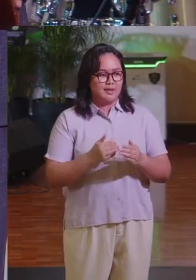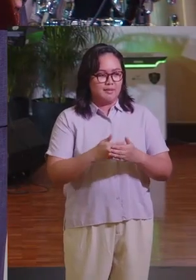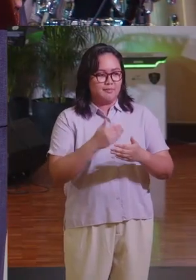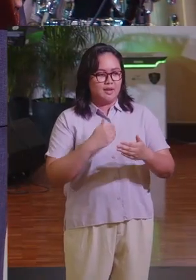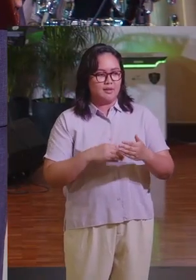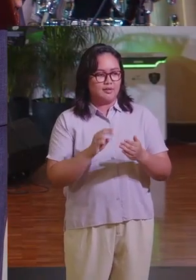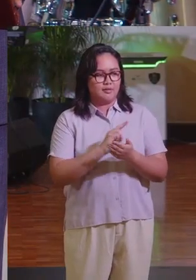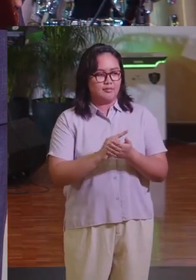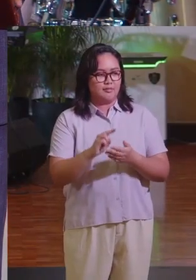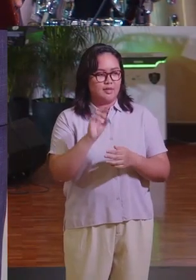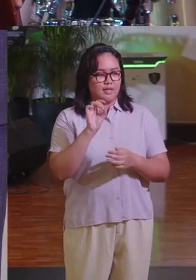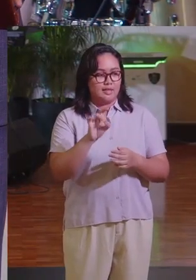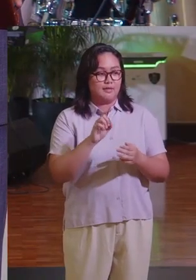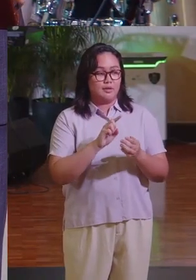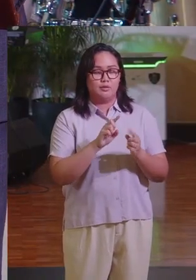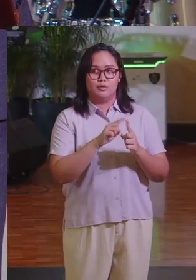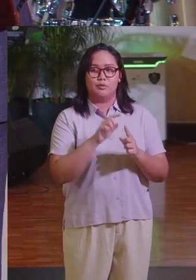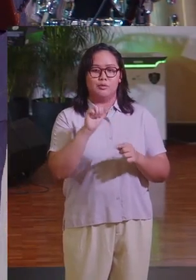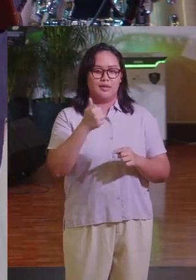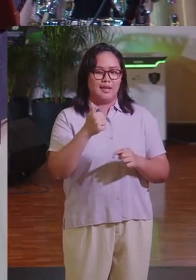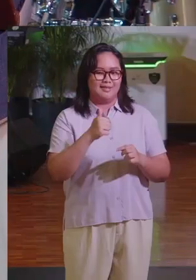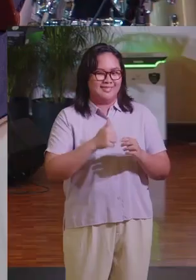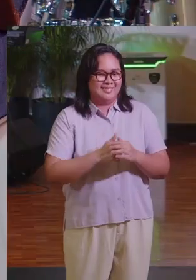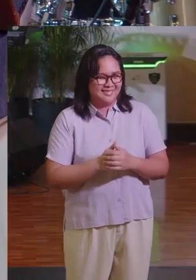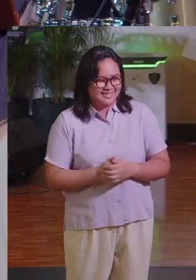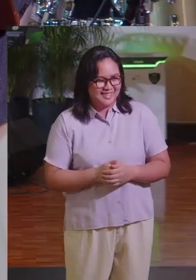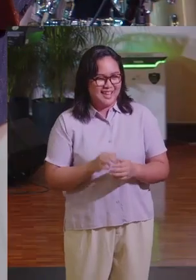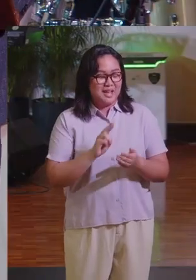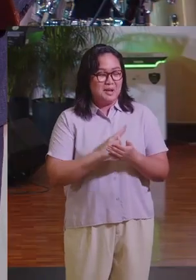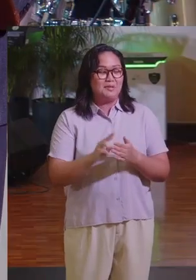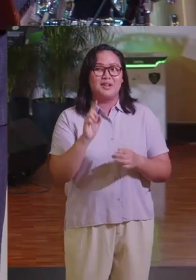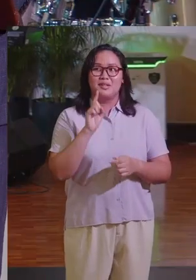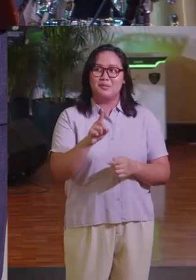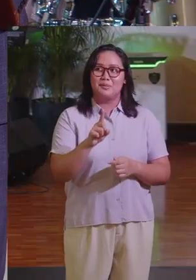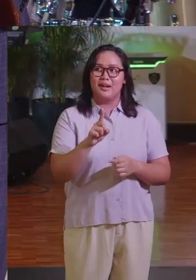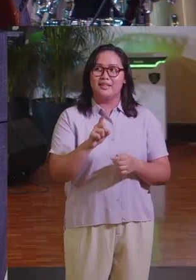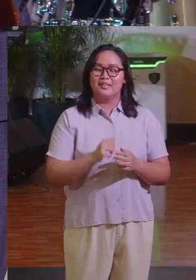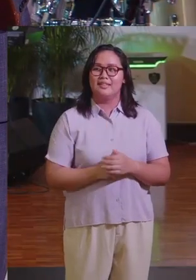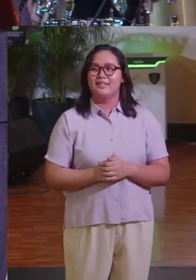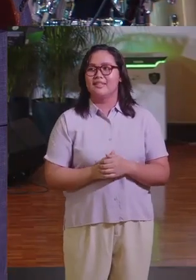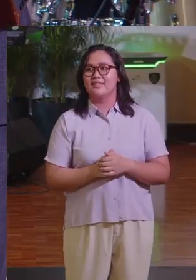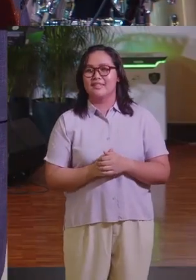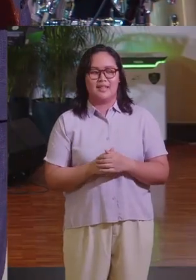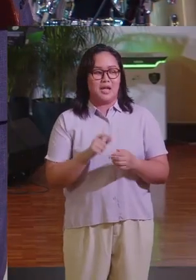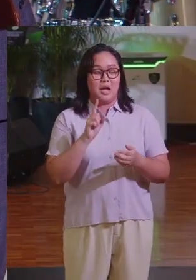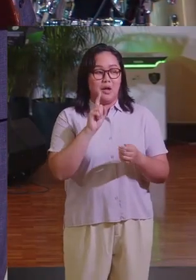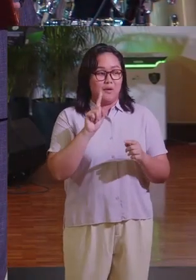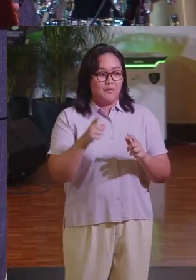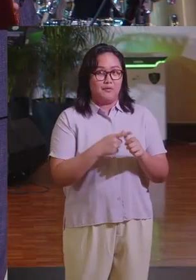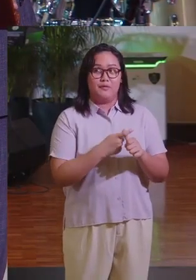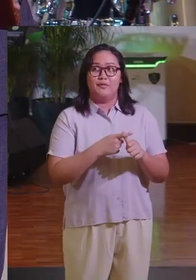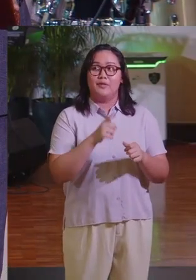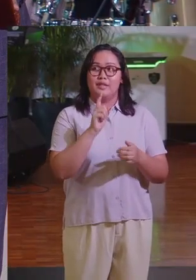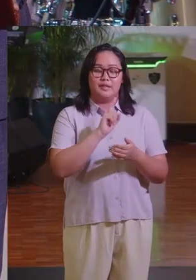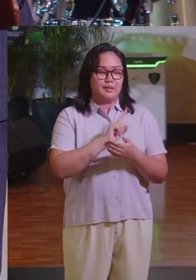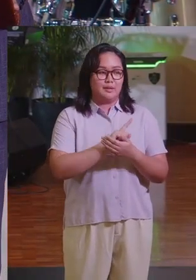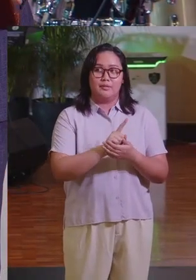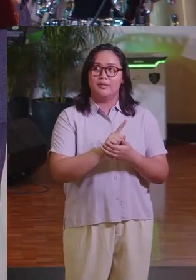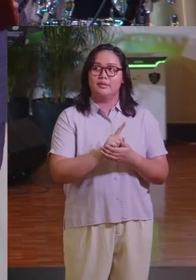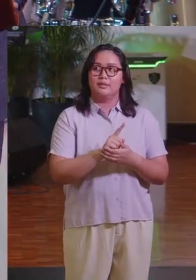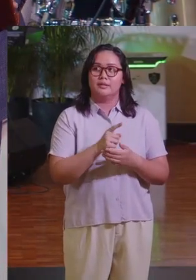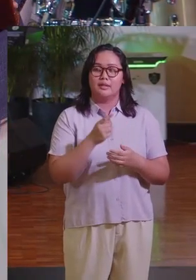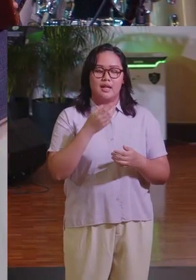7 to 10. Alam po natin na sa verse 1 pa lang, sa unang talata pa lamang, meron pong utos